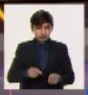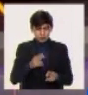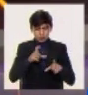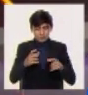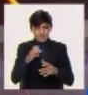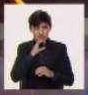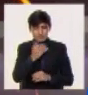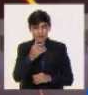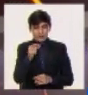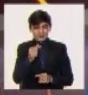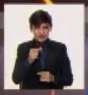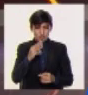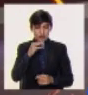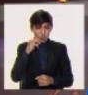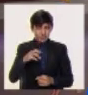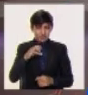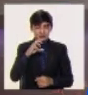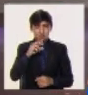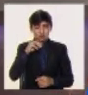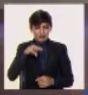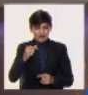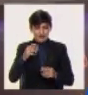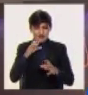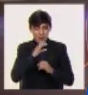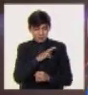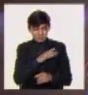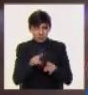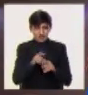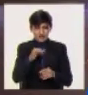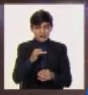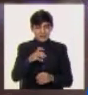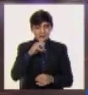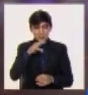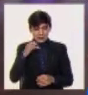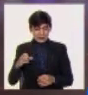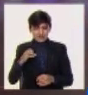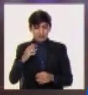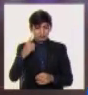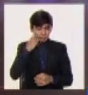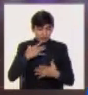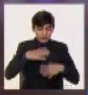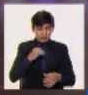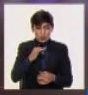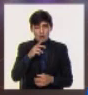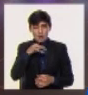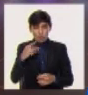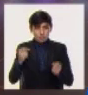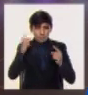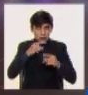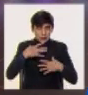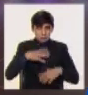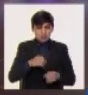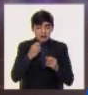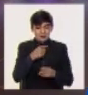образом сняли деньги с его счета. Для этого им не потребовалось ни смс-сообщений, ни знания секретного кода. И, как